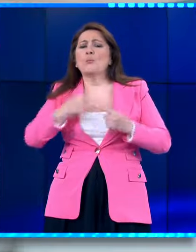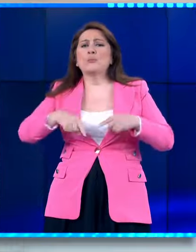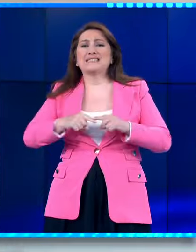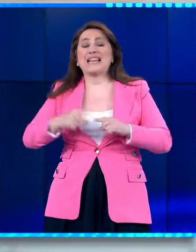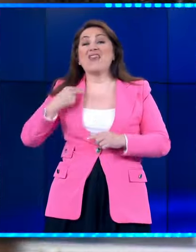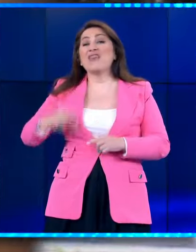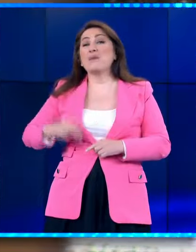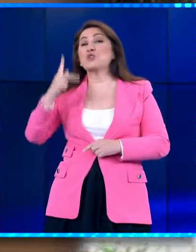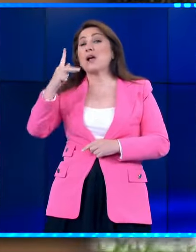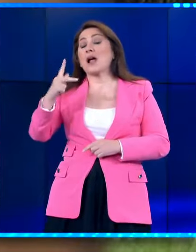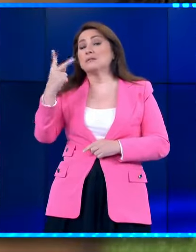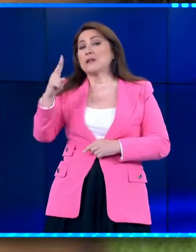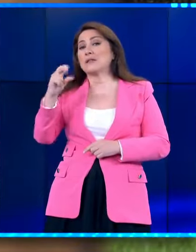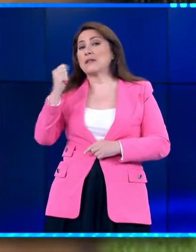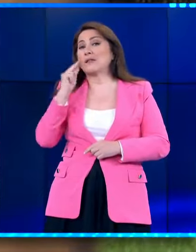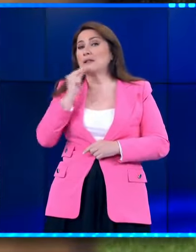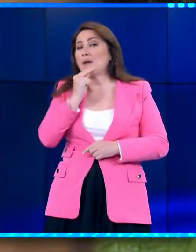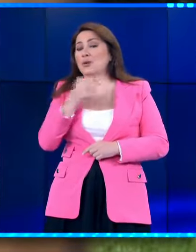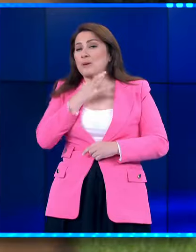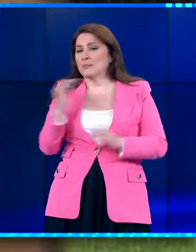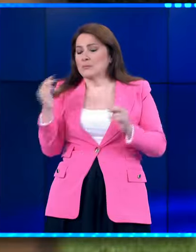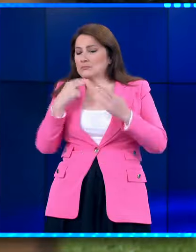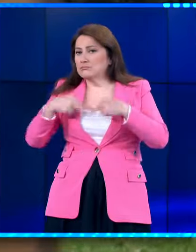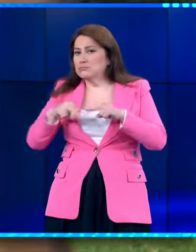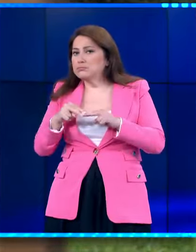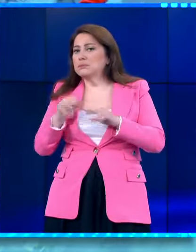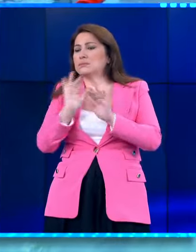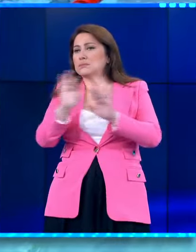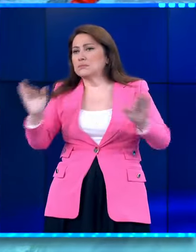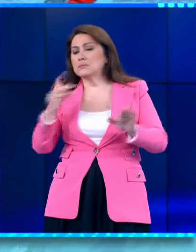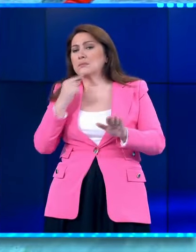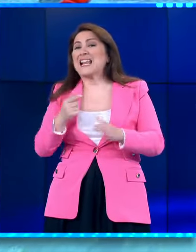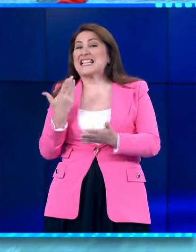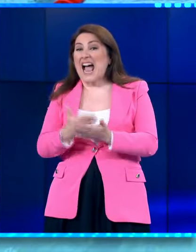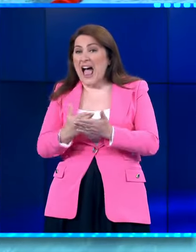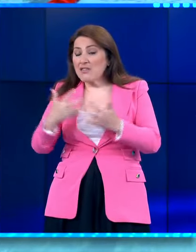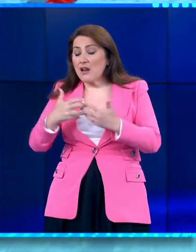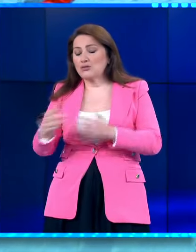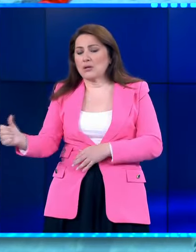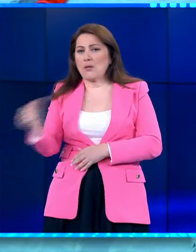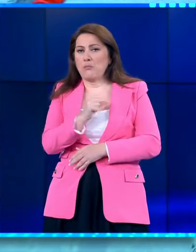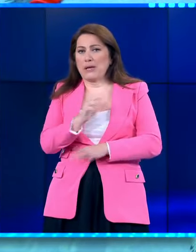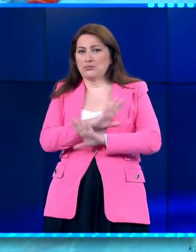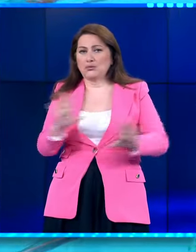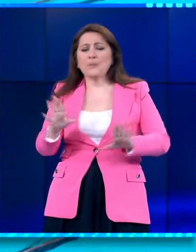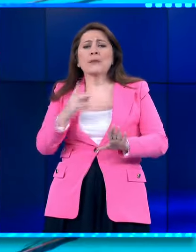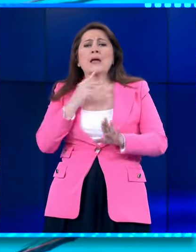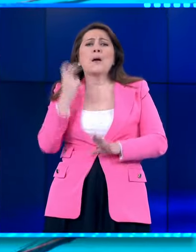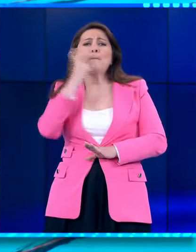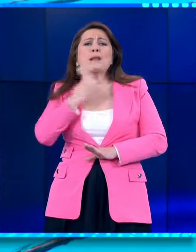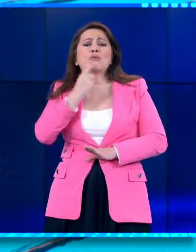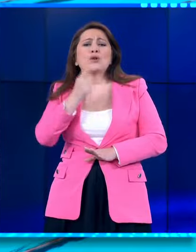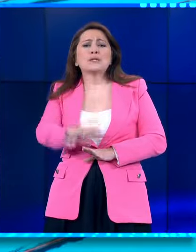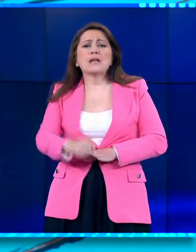συνεδριάσει εκτάκτως εχθές το απόγευμα και να κάνει ανάκληση των αδειών λειτουργίας τους. Σύμφωνα με πληροφορίες, η περίφραξη γύρω από την πισίνα δεν ήταν